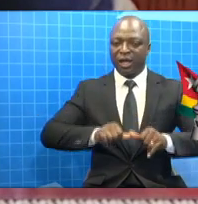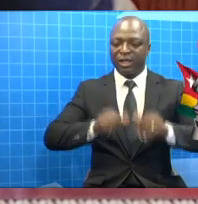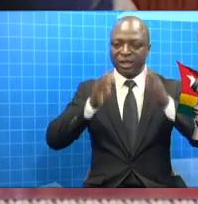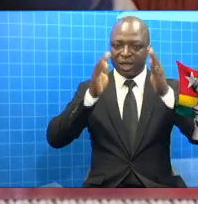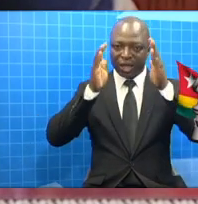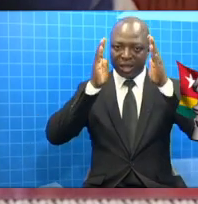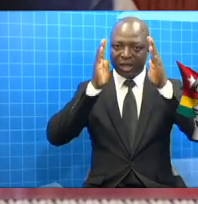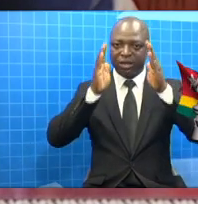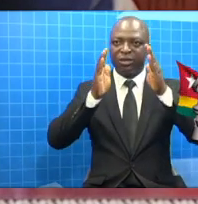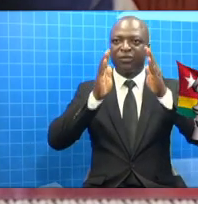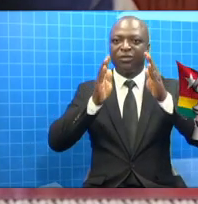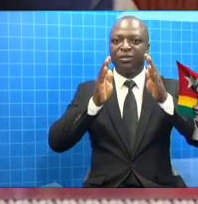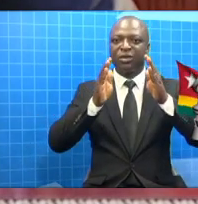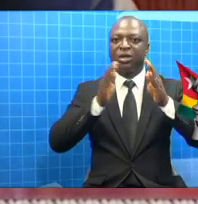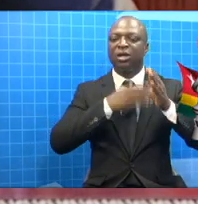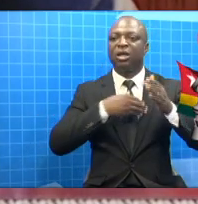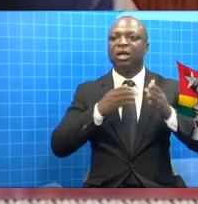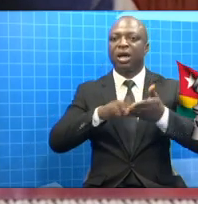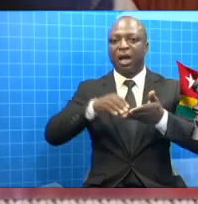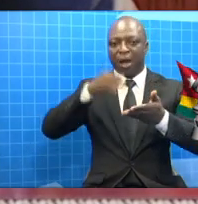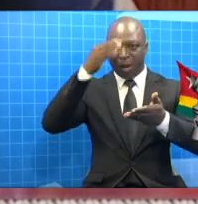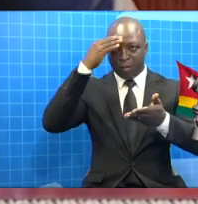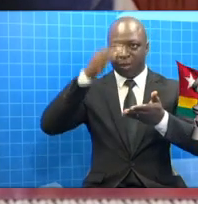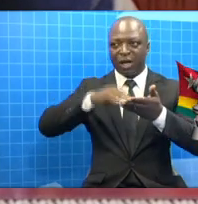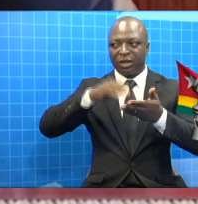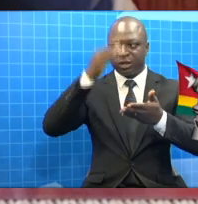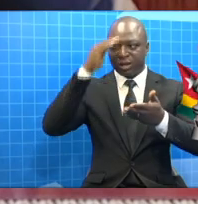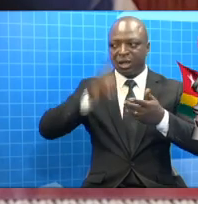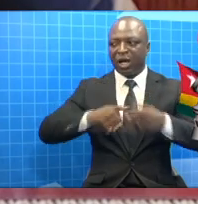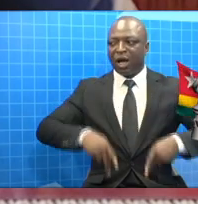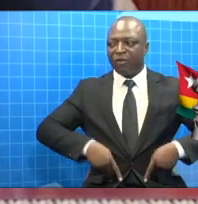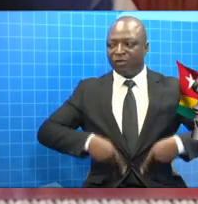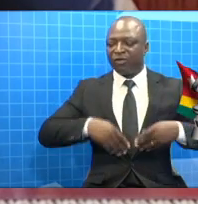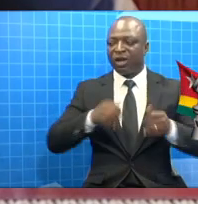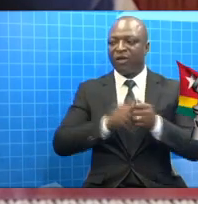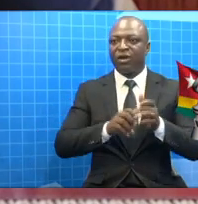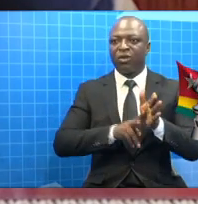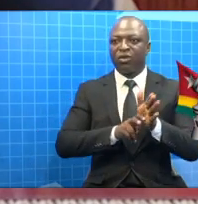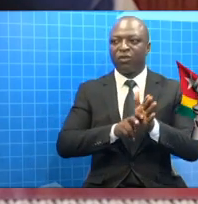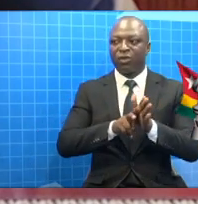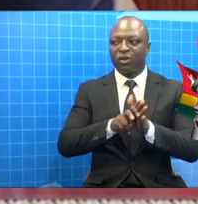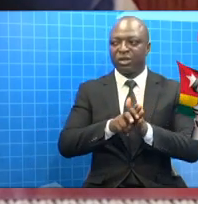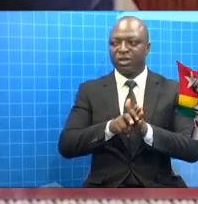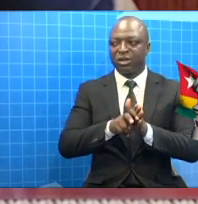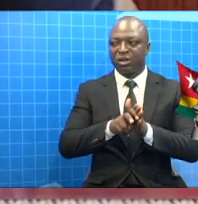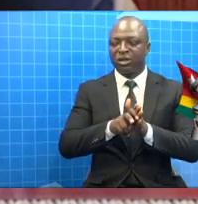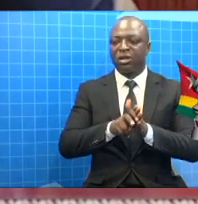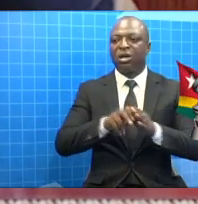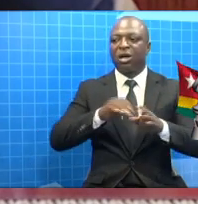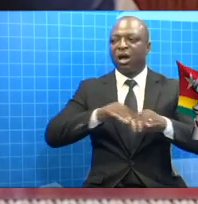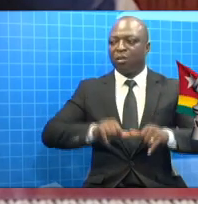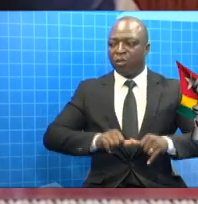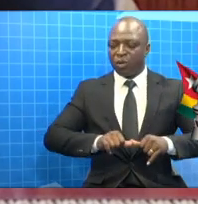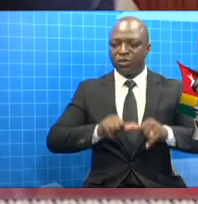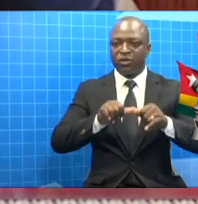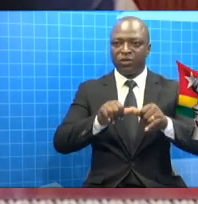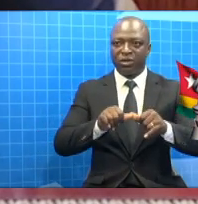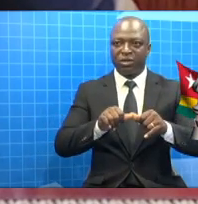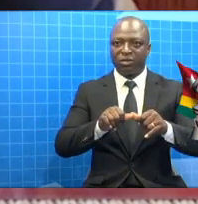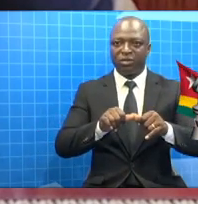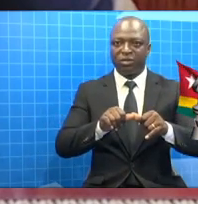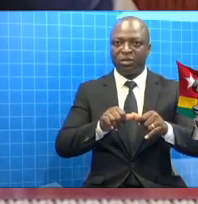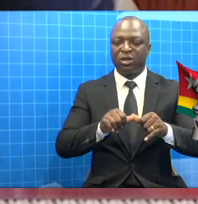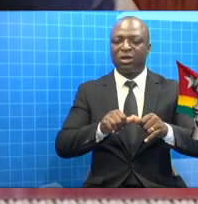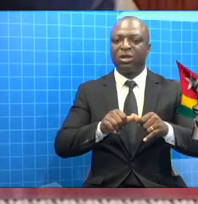attentifs et apprendre à vivre avec le virus en poursuivant